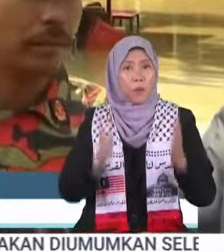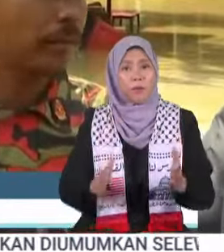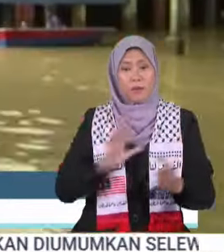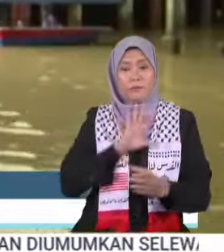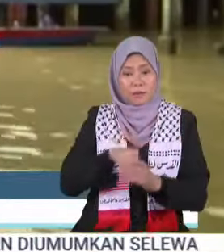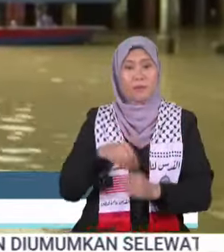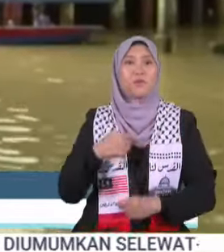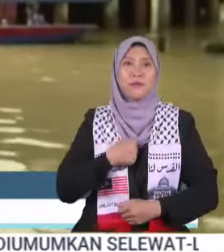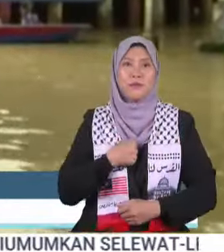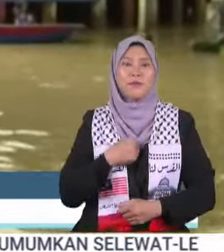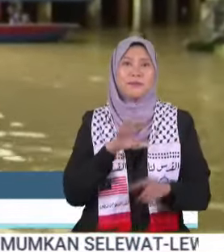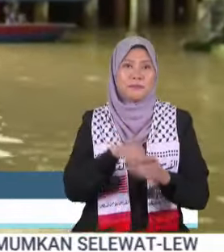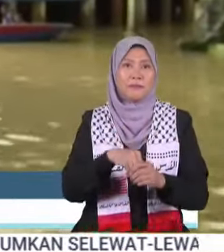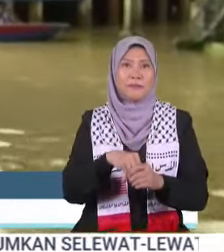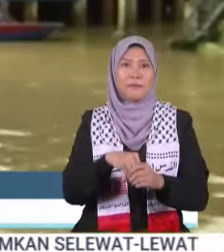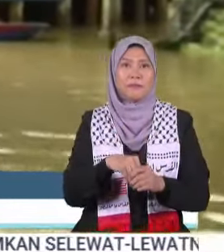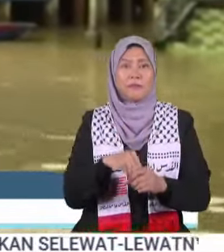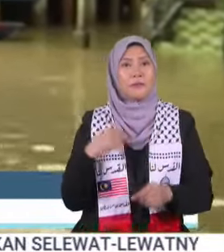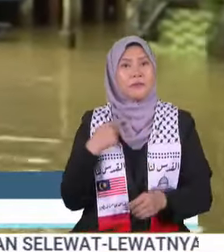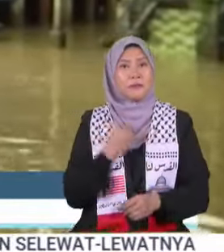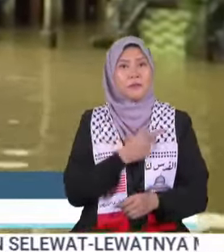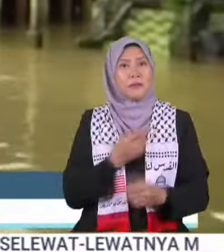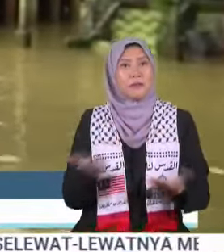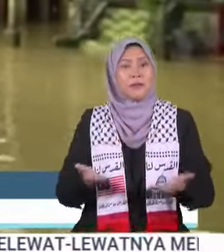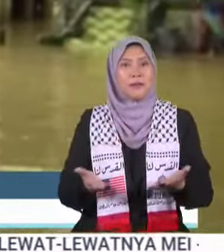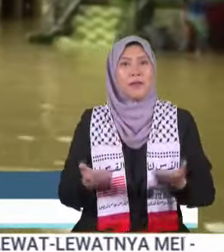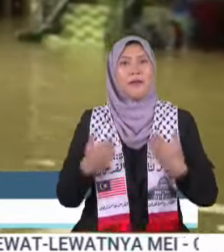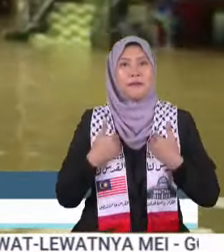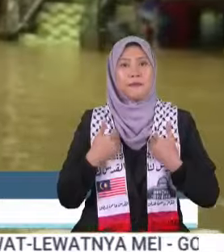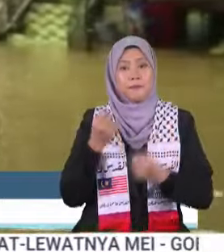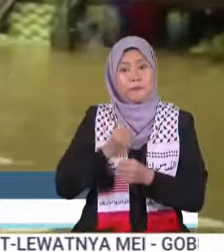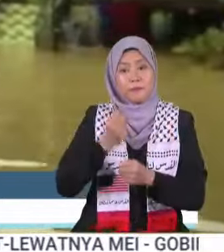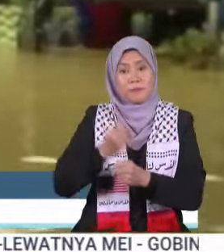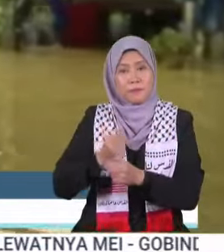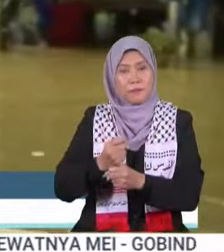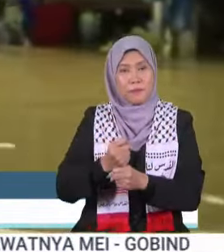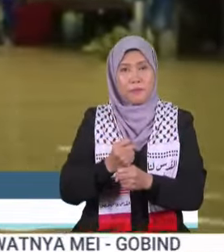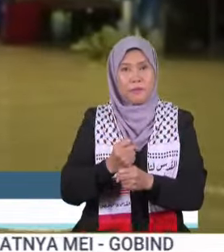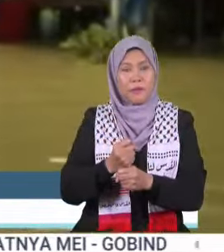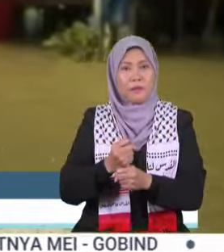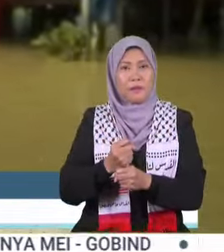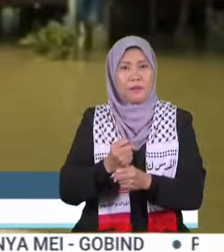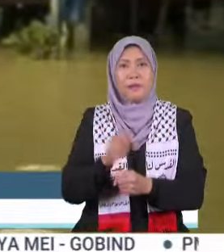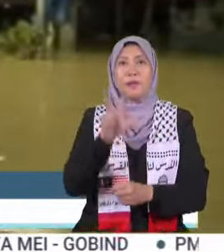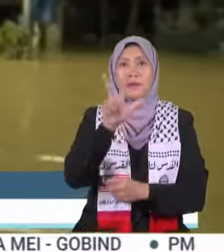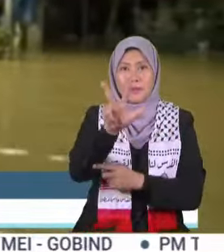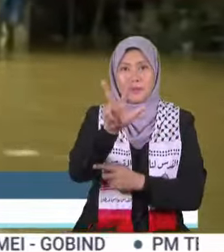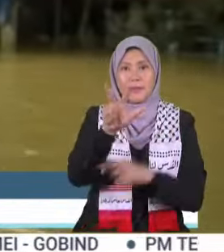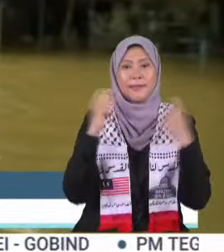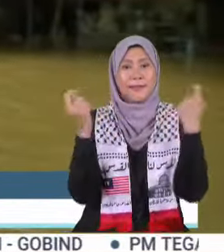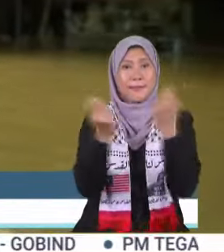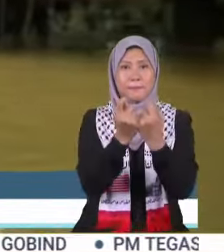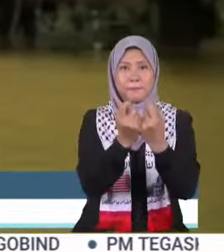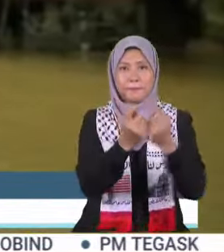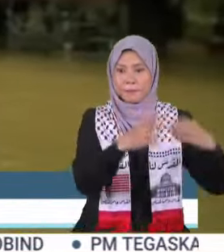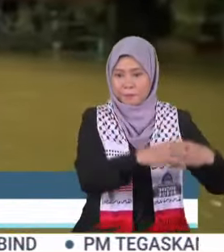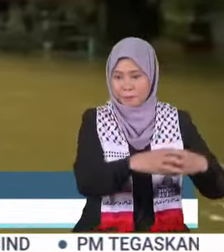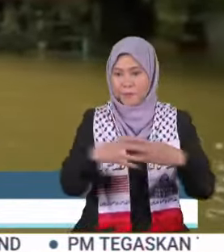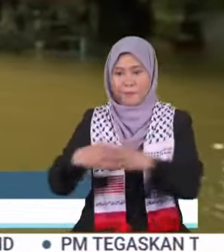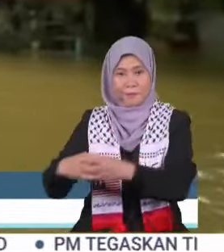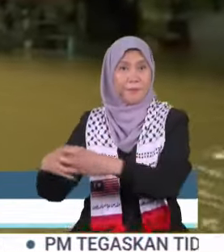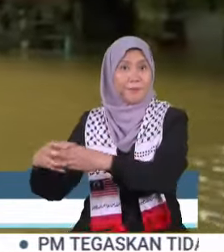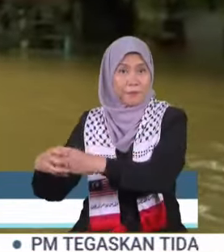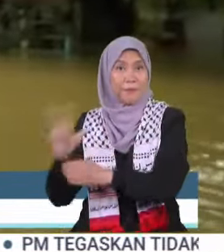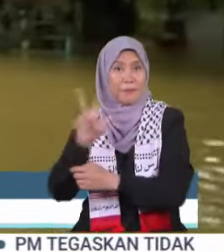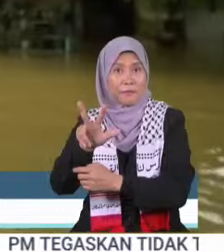saya jadi kita di sini kita apa menugaskan mengikut daripada kekuatan tiga pasukan daripada tiga